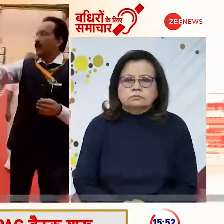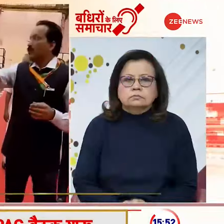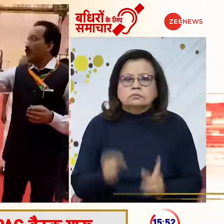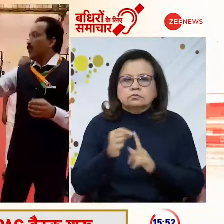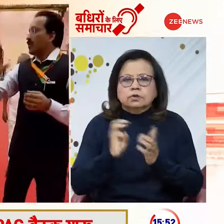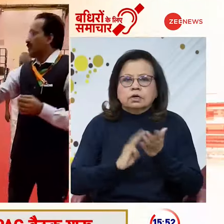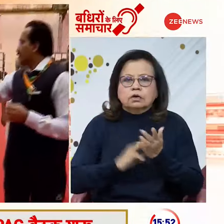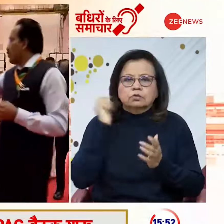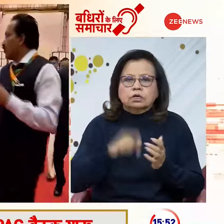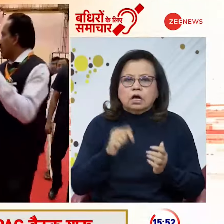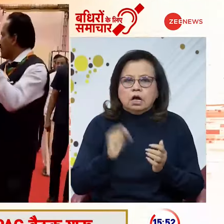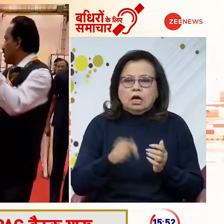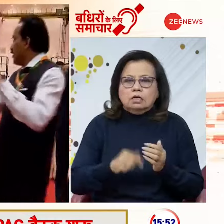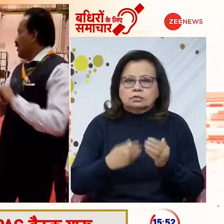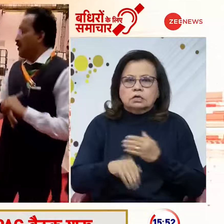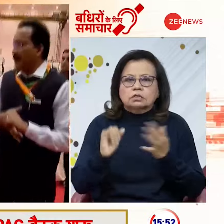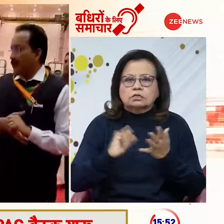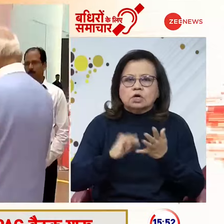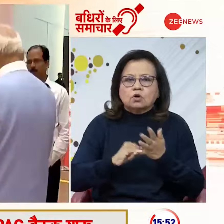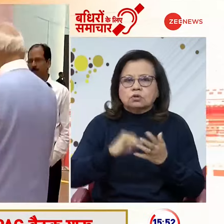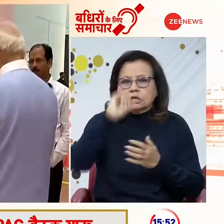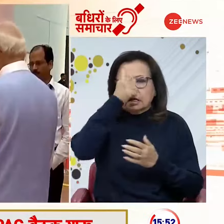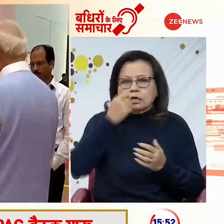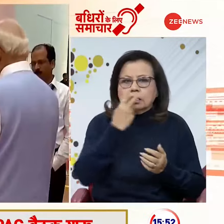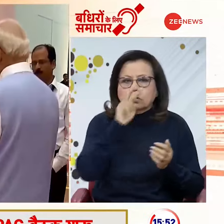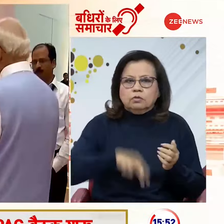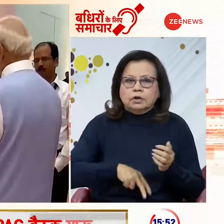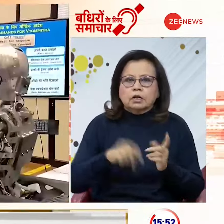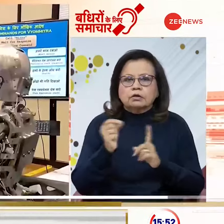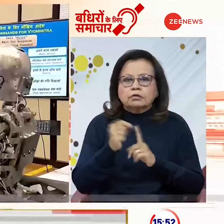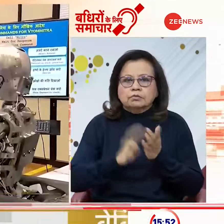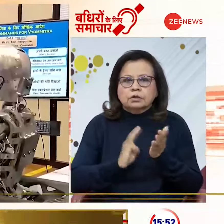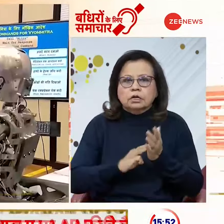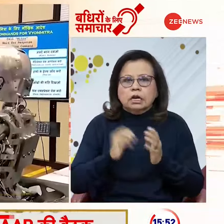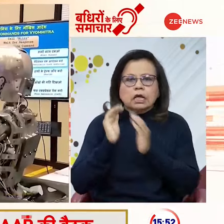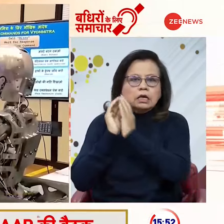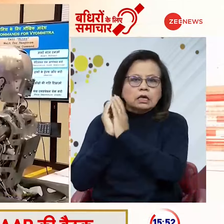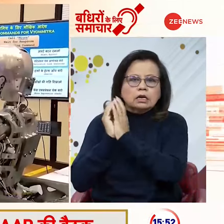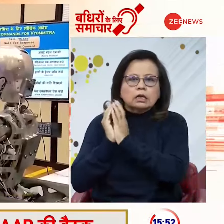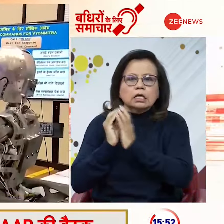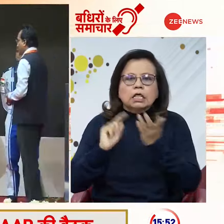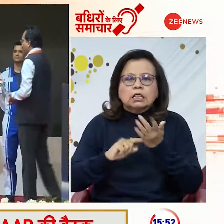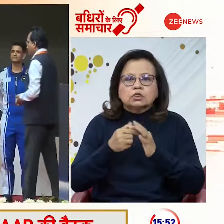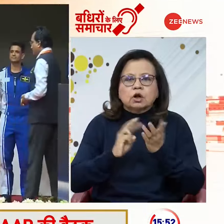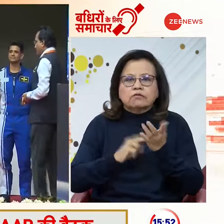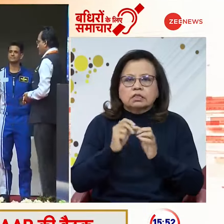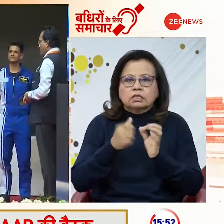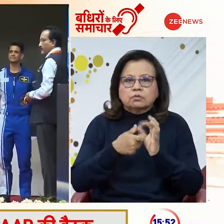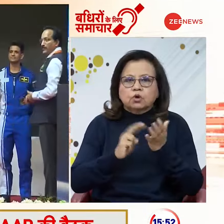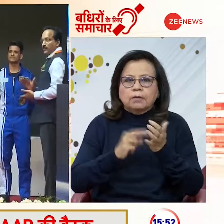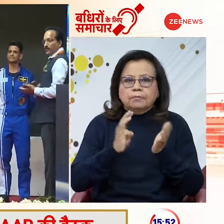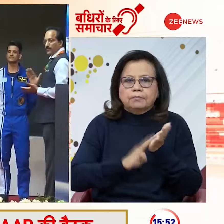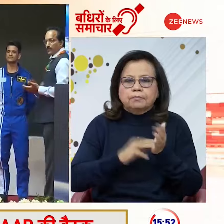प्रधान मंस्री नरेंद्र मोधी आज इसे दक्षन भारत के दोरे पर हैं पीएम ने केरल के तुरुवानंत पूरम